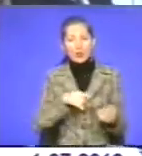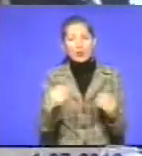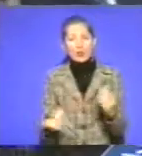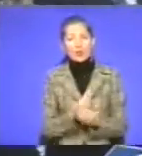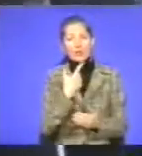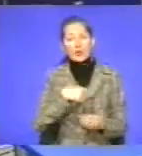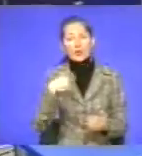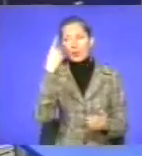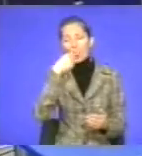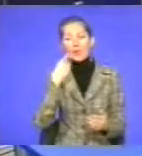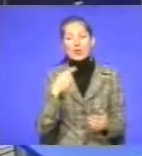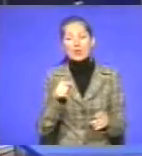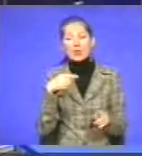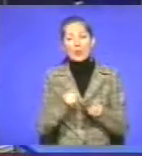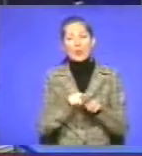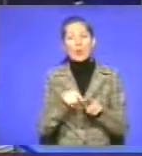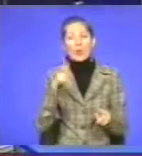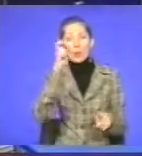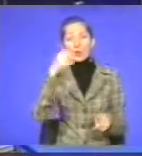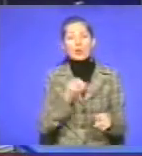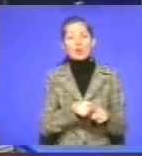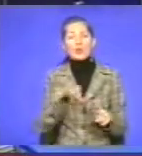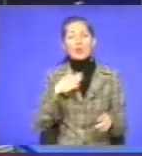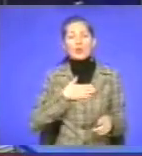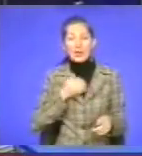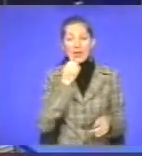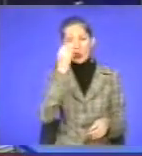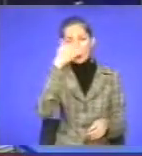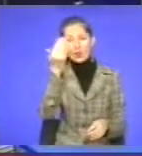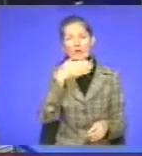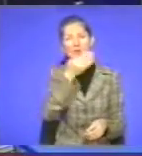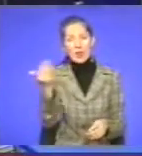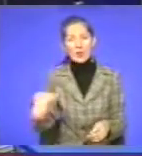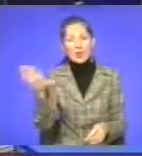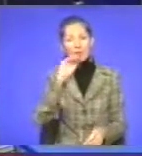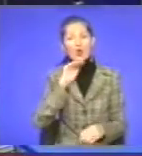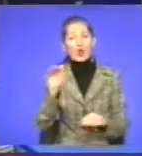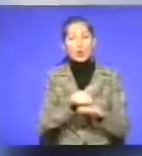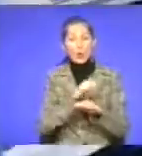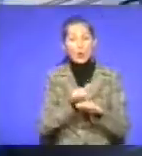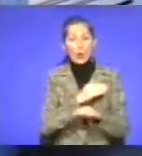Божу. На цьому у мене все. Дякую, що ви з нами, і на все добре.